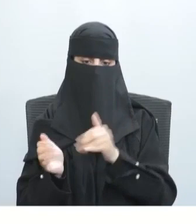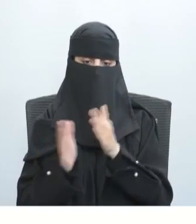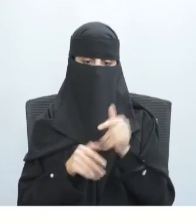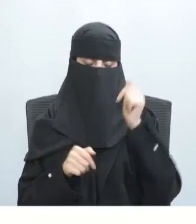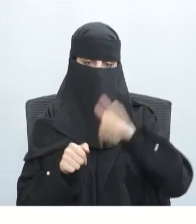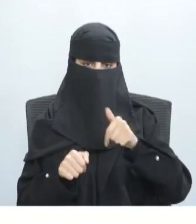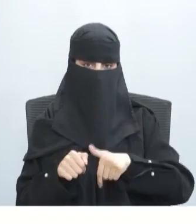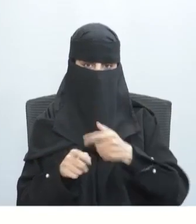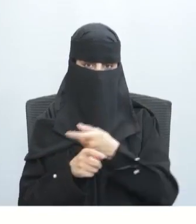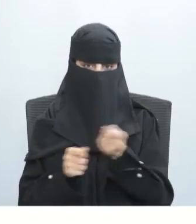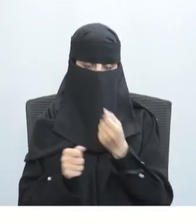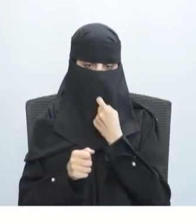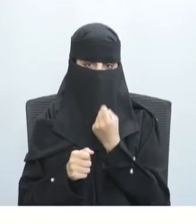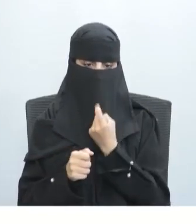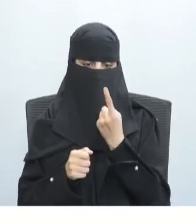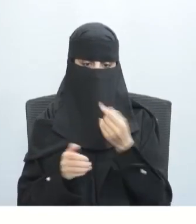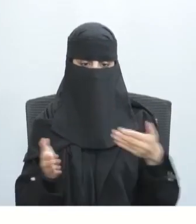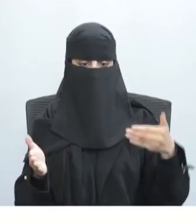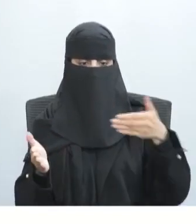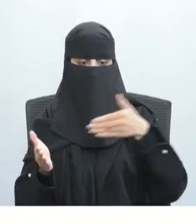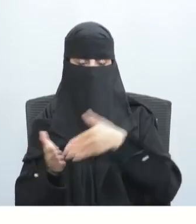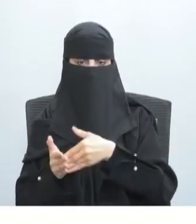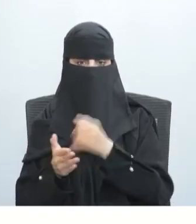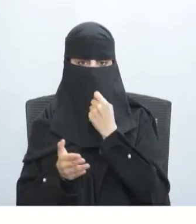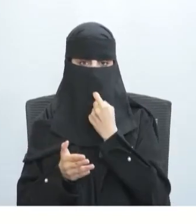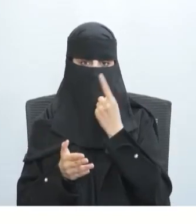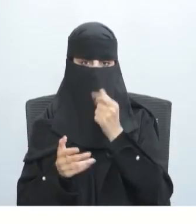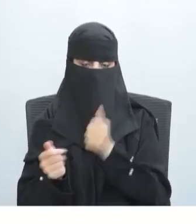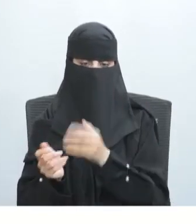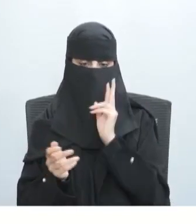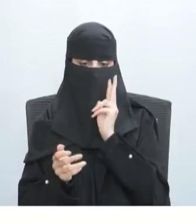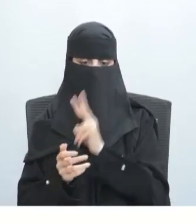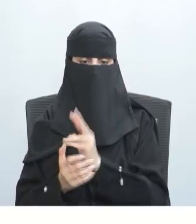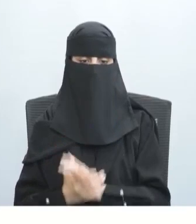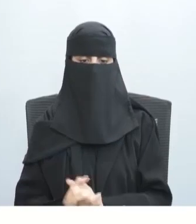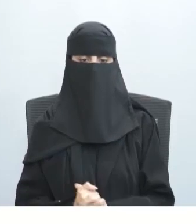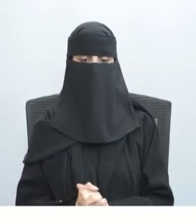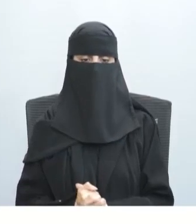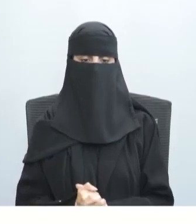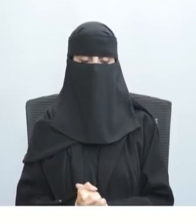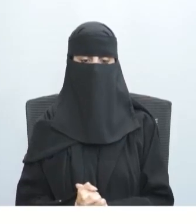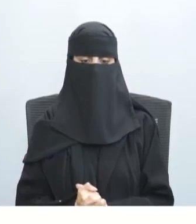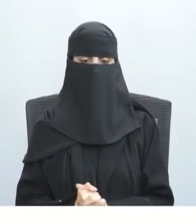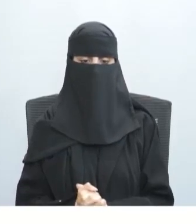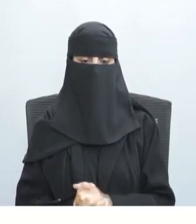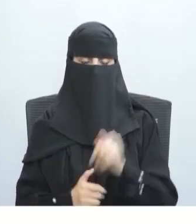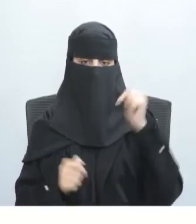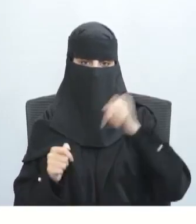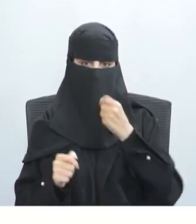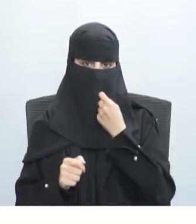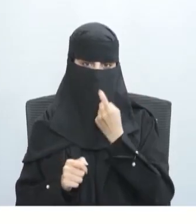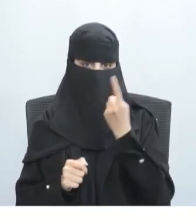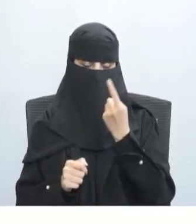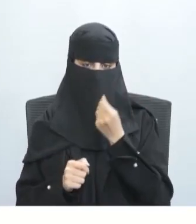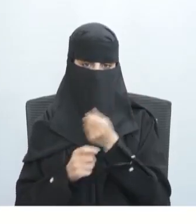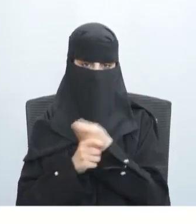ريال ننتظر الى نهايه كل عام بالتاكيد الى العام الثالث نبدا 100 ريال ضرب 10